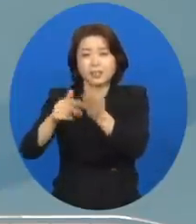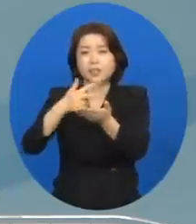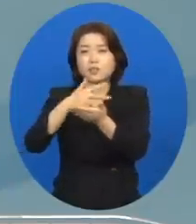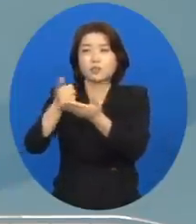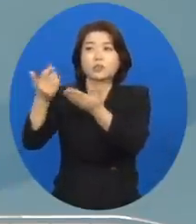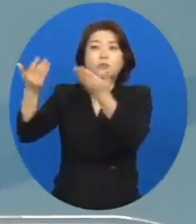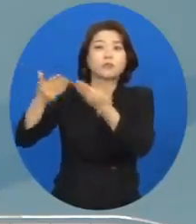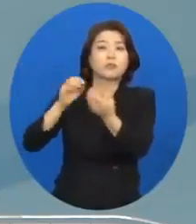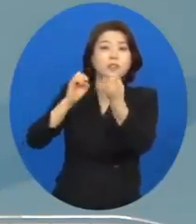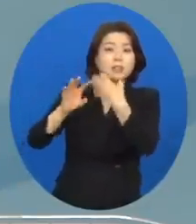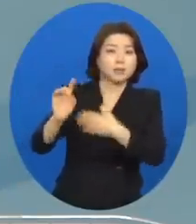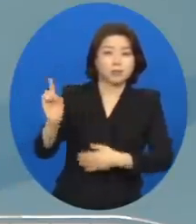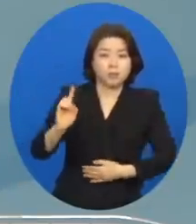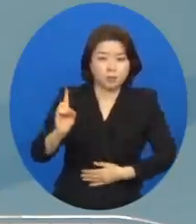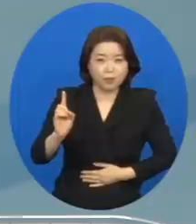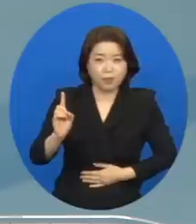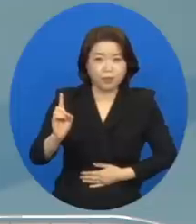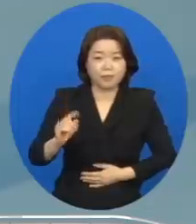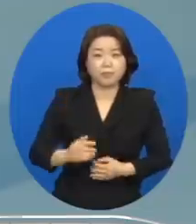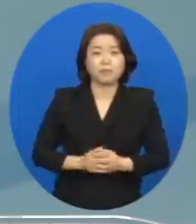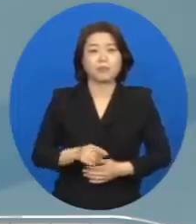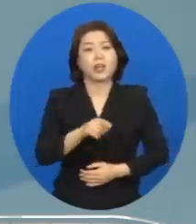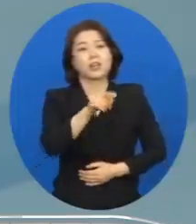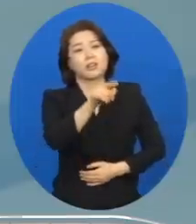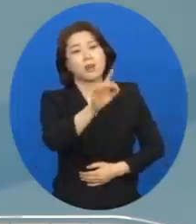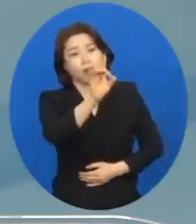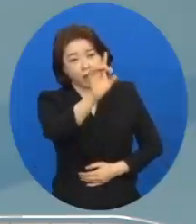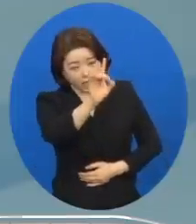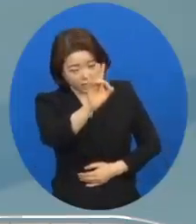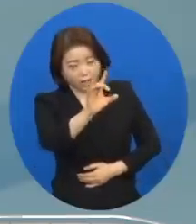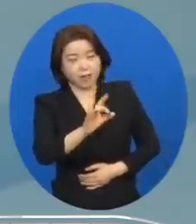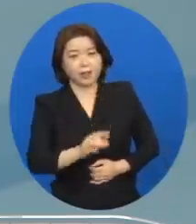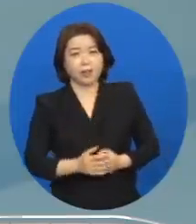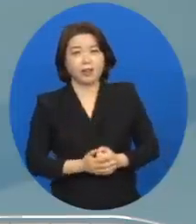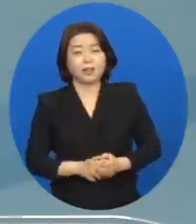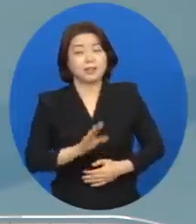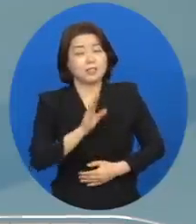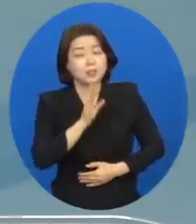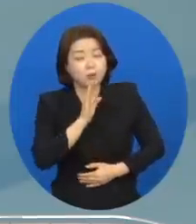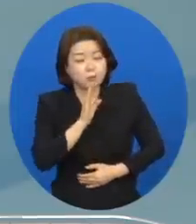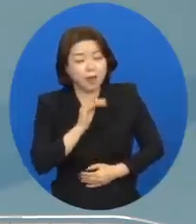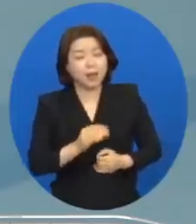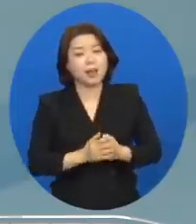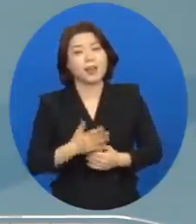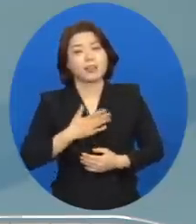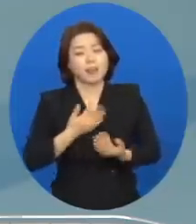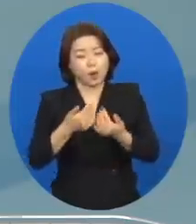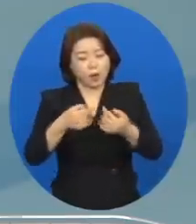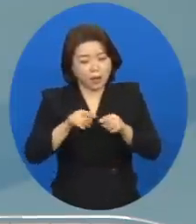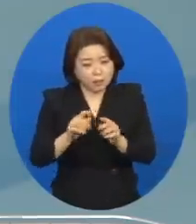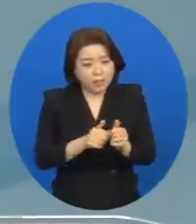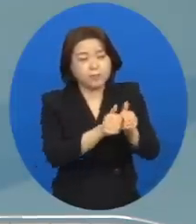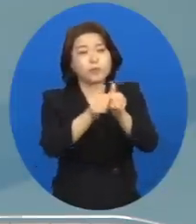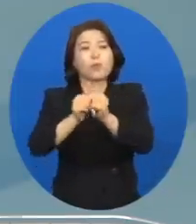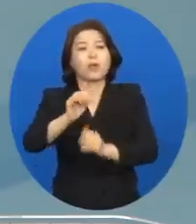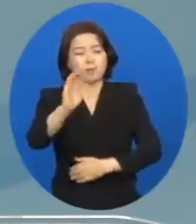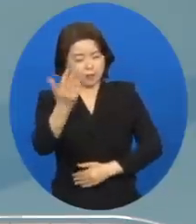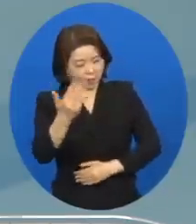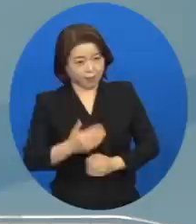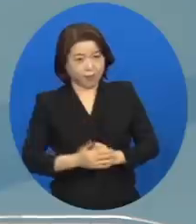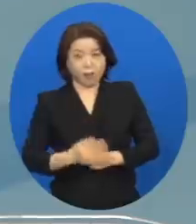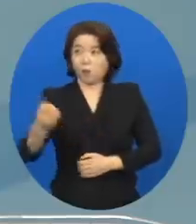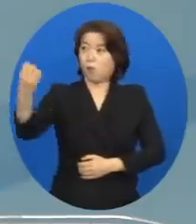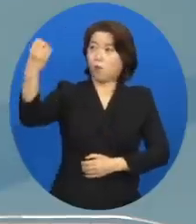답이 너 하나만 정말 나와 동행하면 되는 거야.